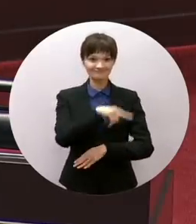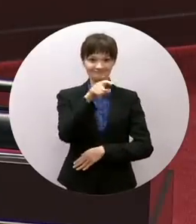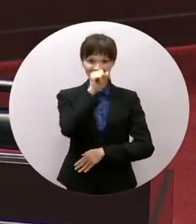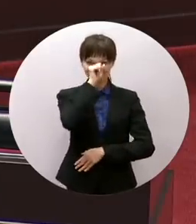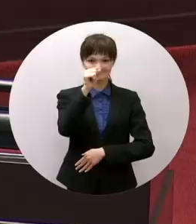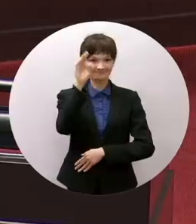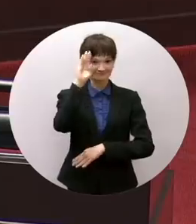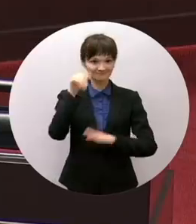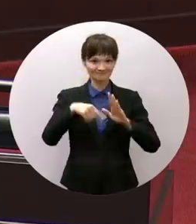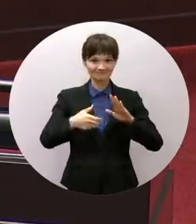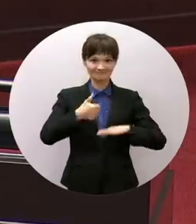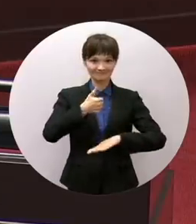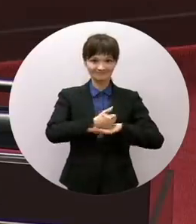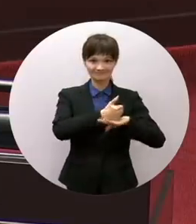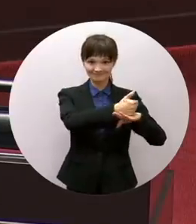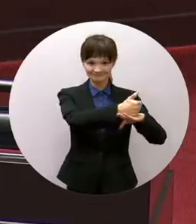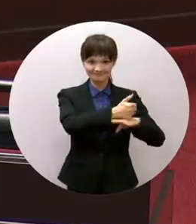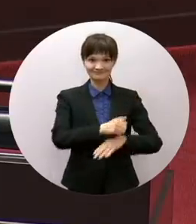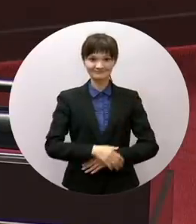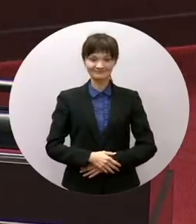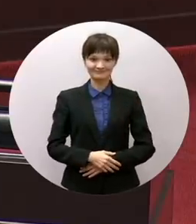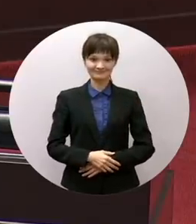院长？ 请苏院长。